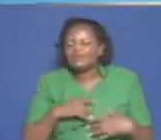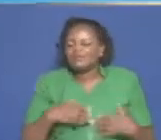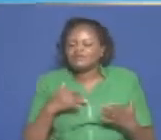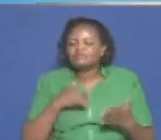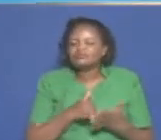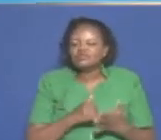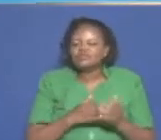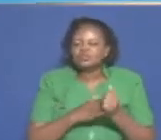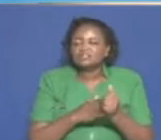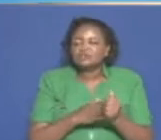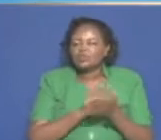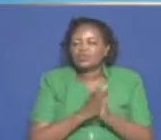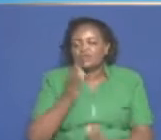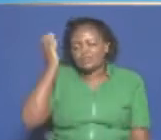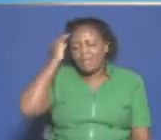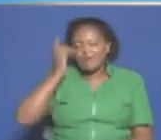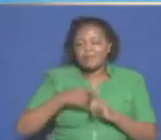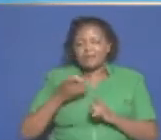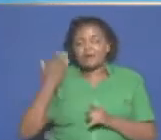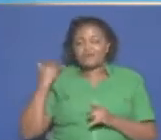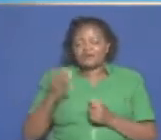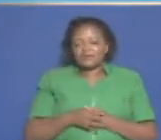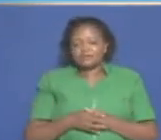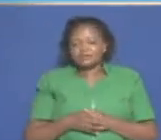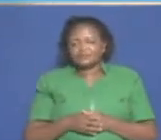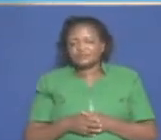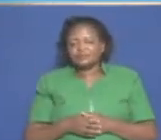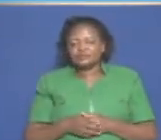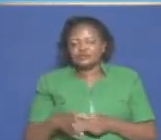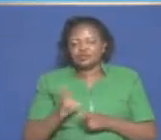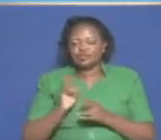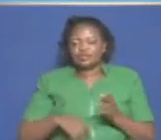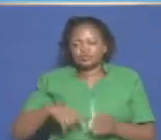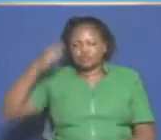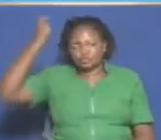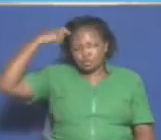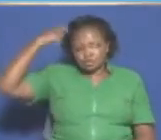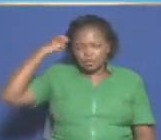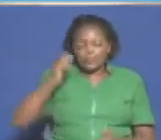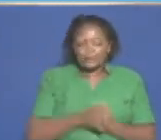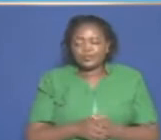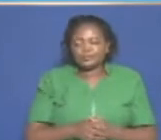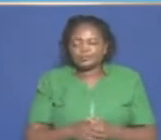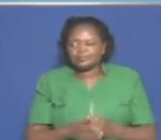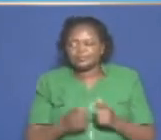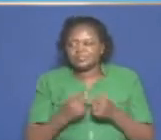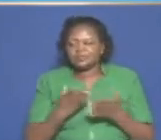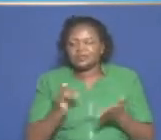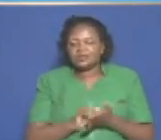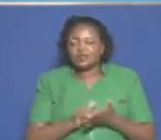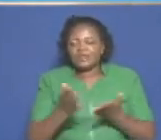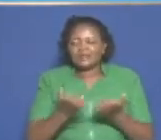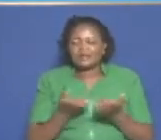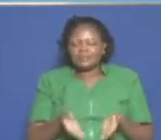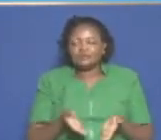uongozi bila kusoma, lakini walikuwa wametumia jambo moja, wametumia busara na utaluma. Na jambo ambalo tunahitaji kwa